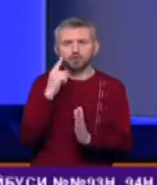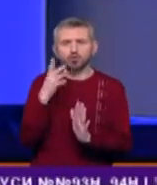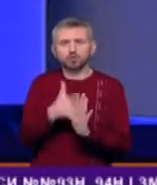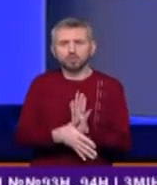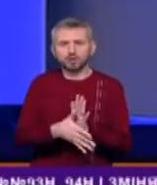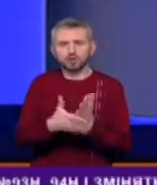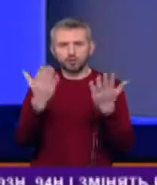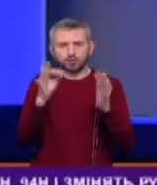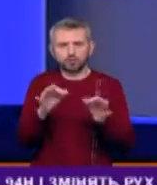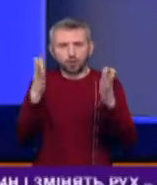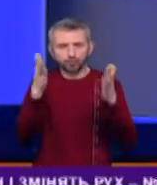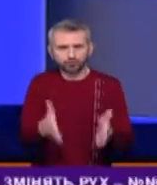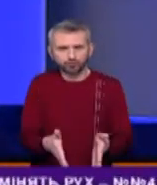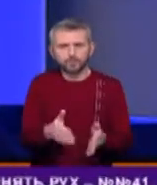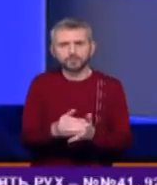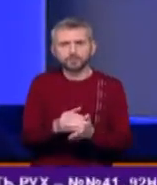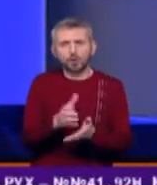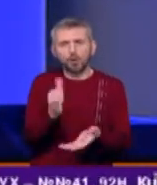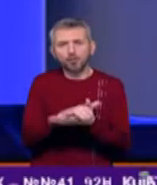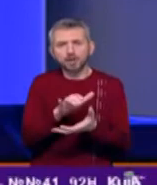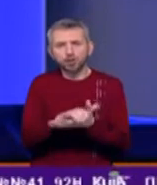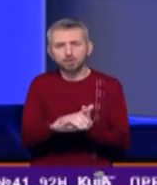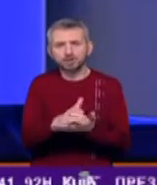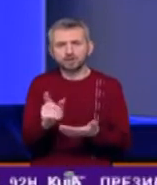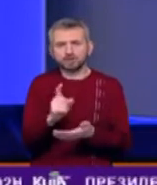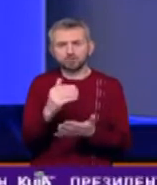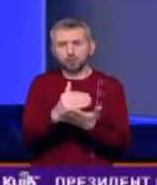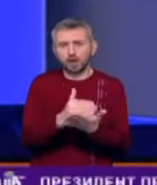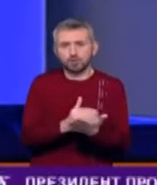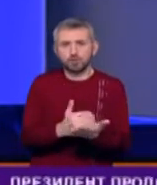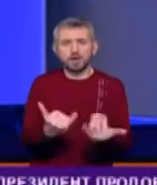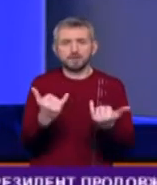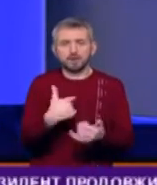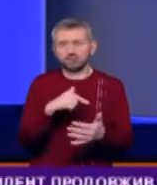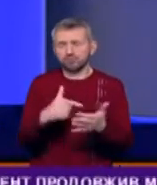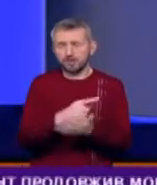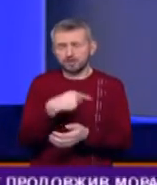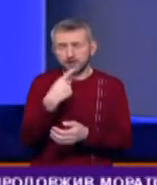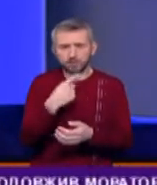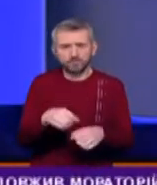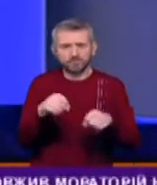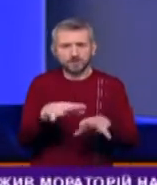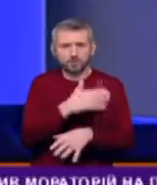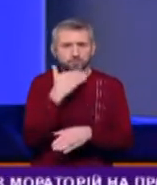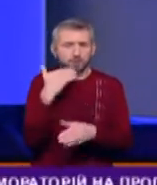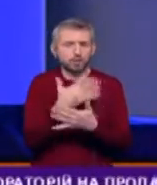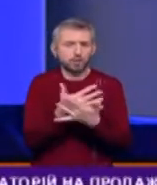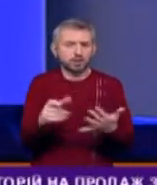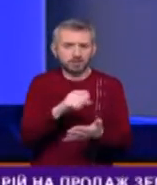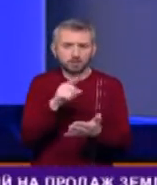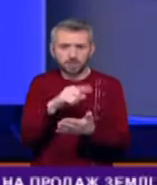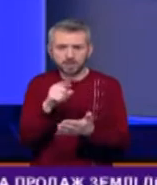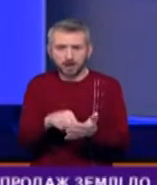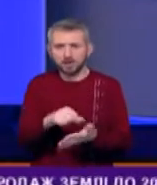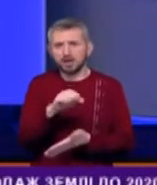біографію, ознайомитися із тією чи іншою програмою. І зараз я ще раз кажу, вирішується маса різних питань. Там